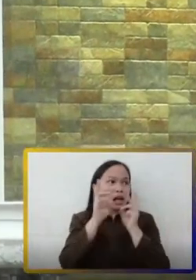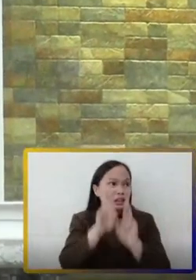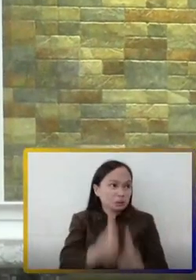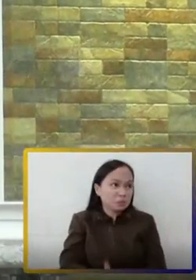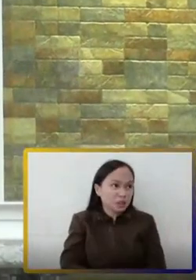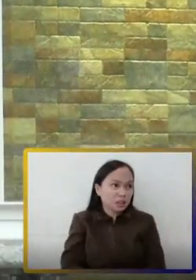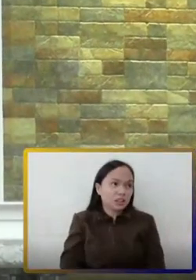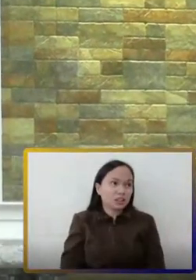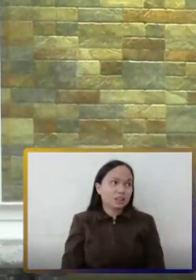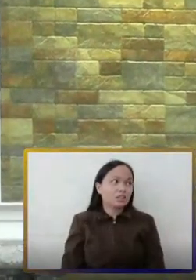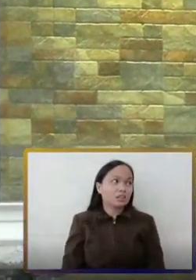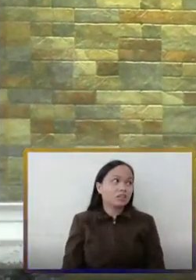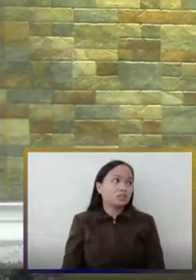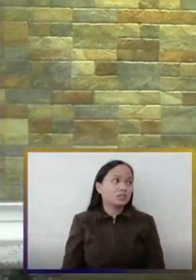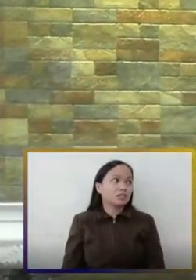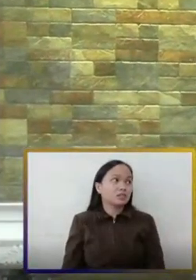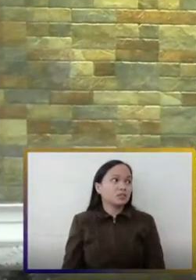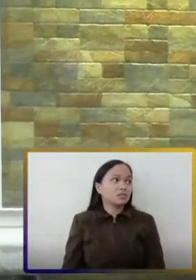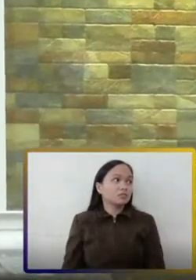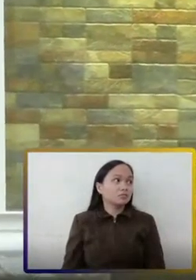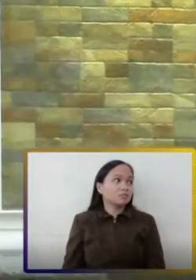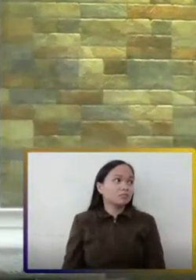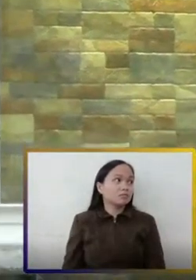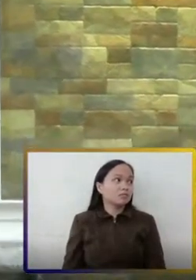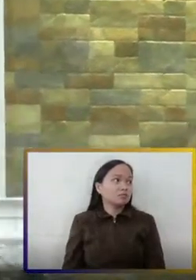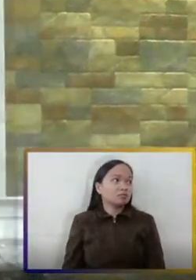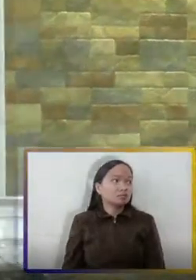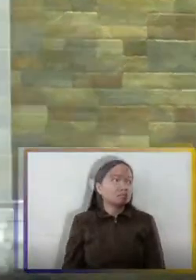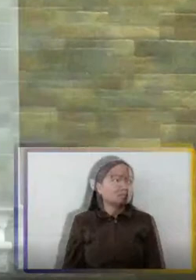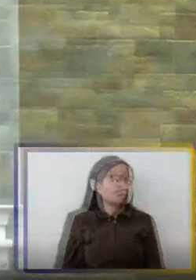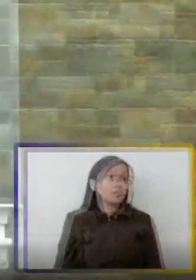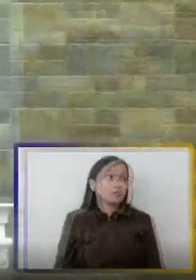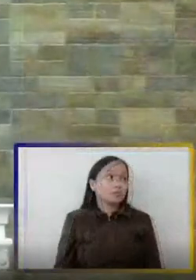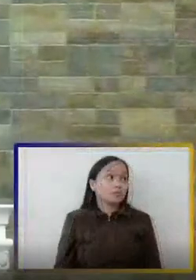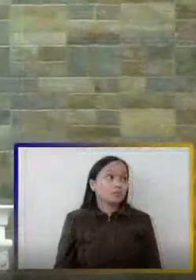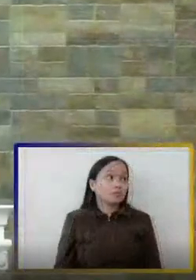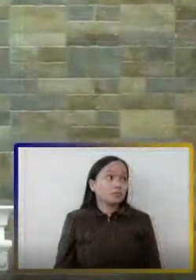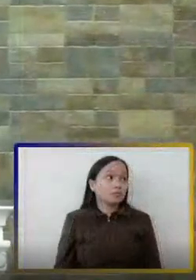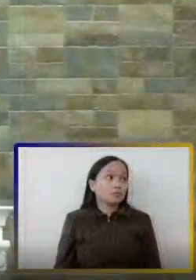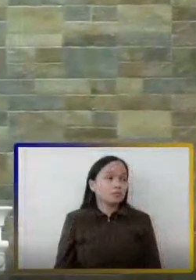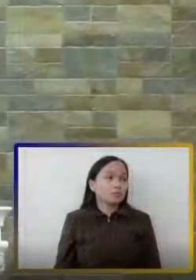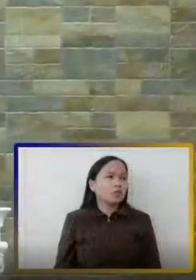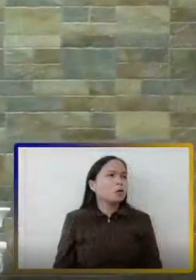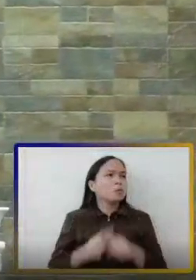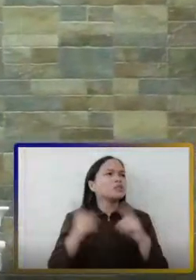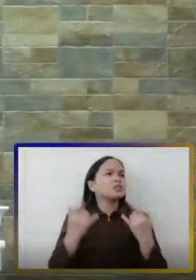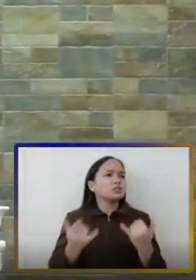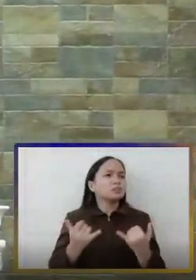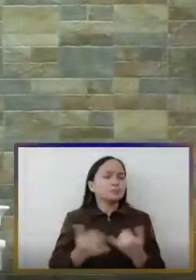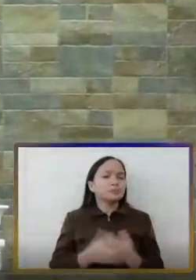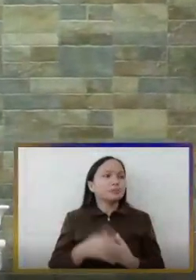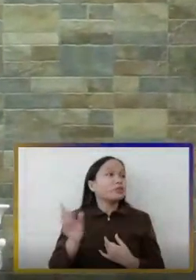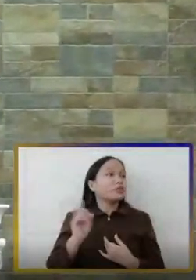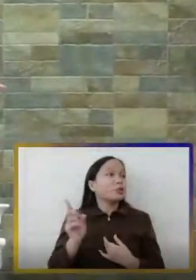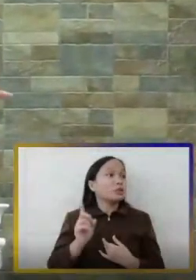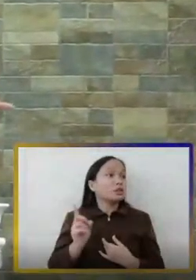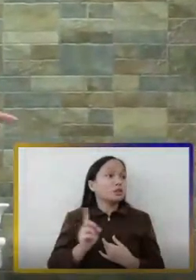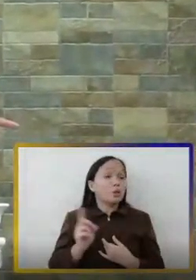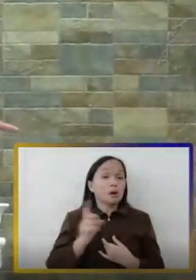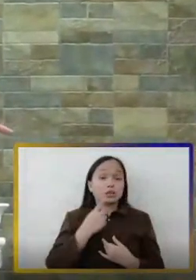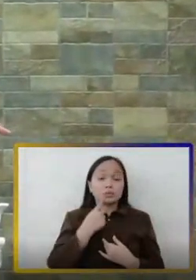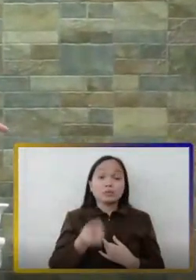Kapatid, sinasabi ko po sa inyo, if some of you here will agree with me. Back in those days, lang dining